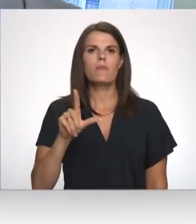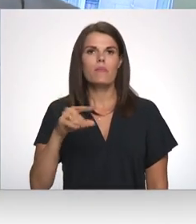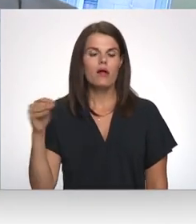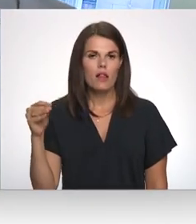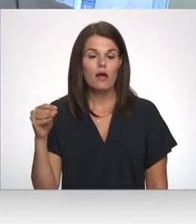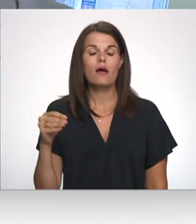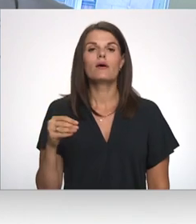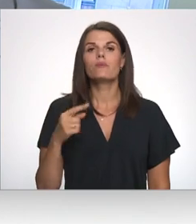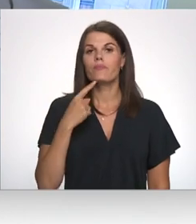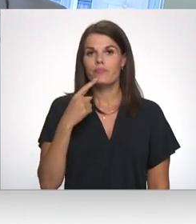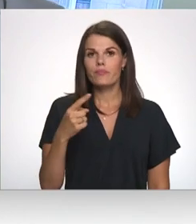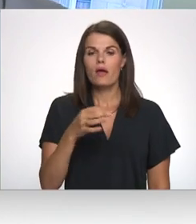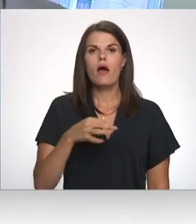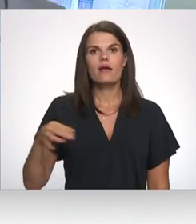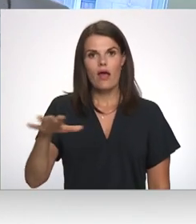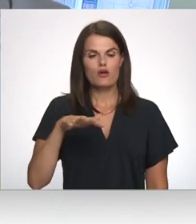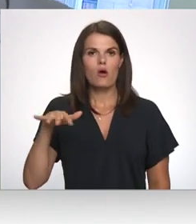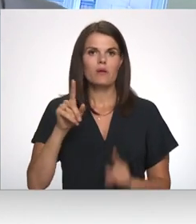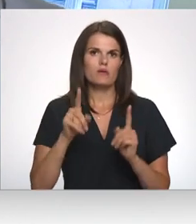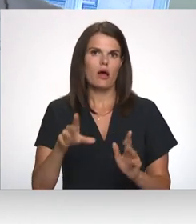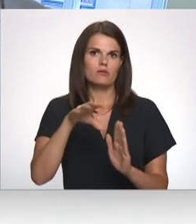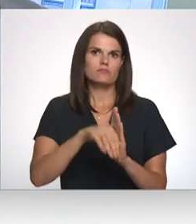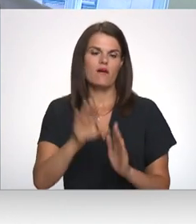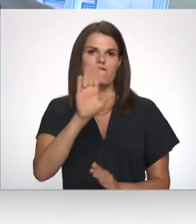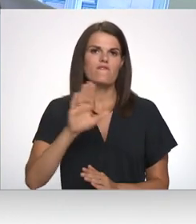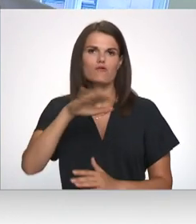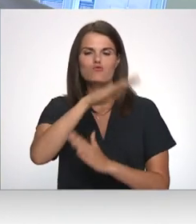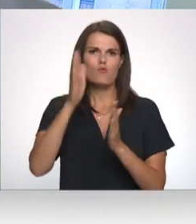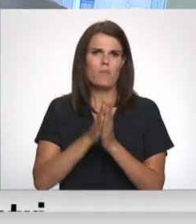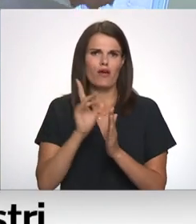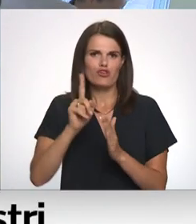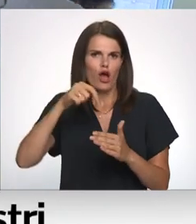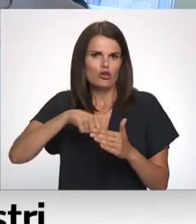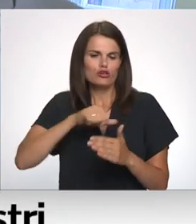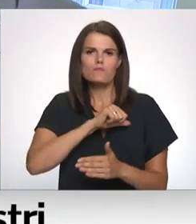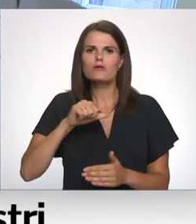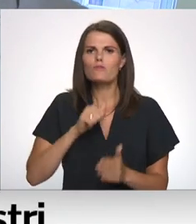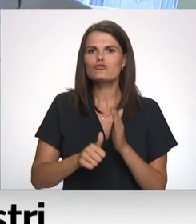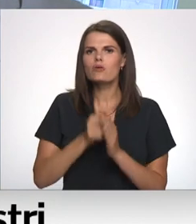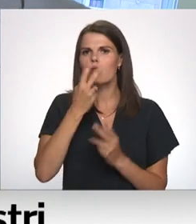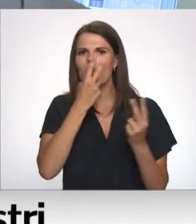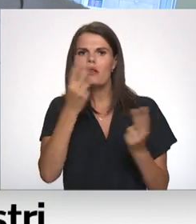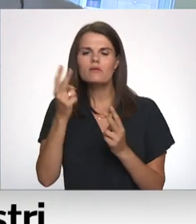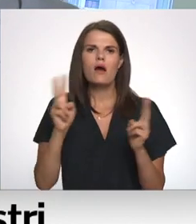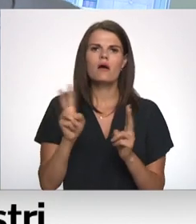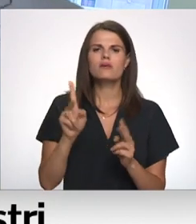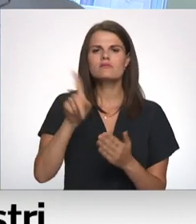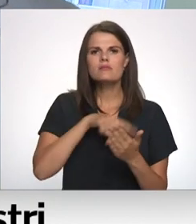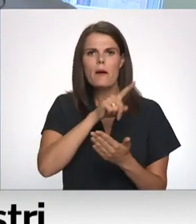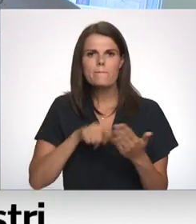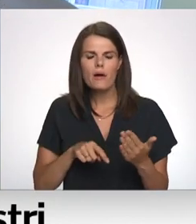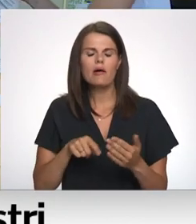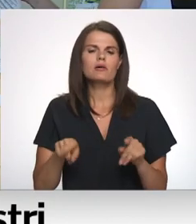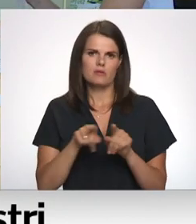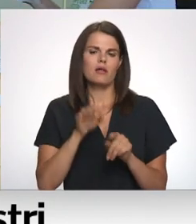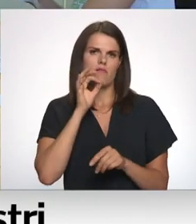jāiesaistās. Valsts kopējā mērogā, jo tikai no iekšienes mēs paši vislabāk redzam, kas pie mums ir varbūt nepareizi, un manuprāt, mums tas ir jāsaka